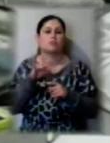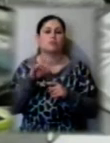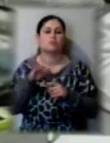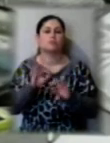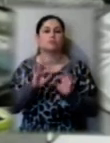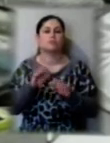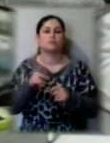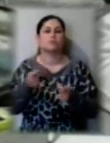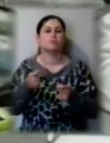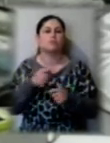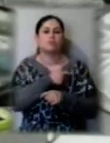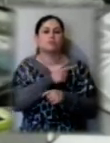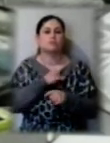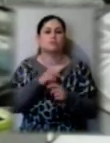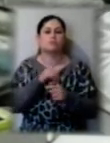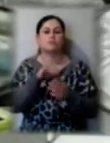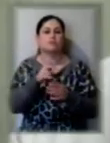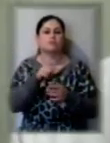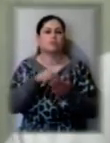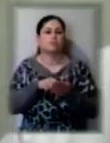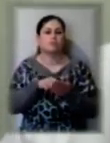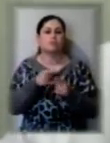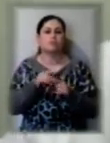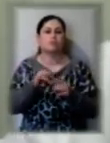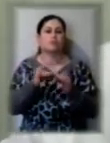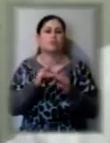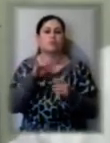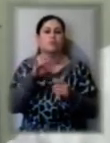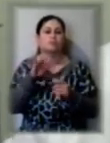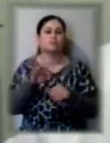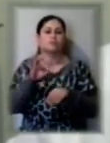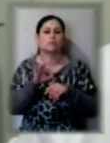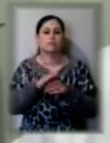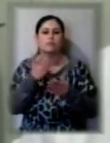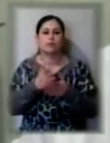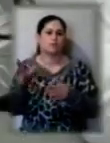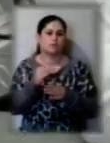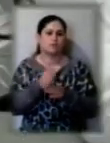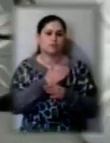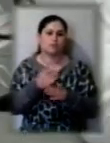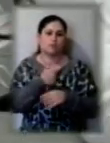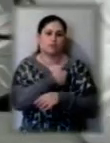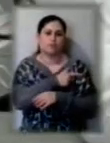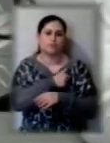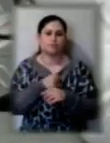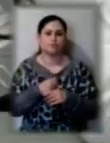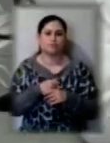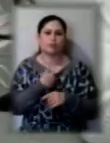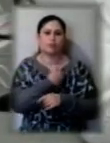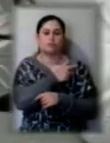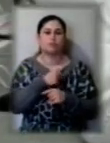директорка з госпітальної роботи Ганна Гостєва, ліжка для паліативних хворих є в усіх відділеннях лікарні. Лікарня уклала